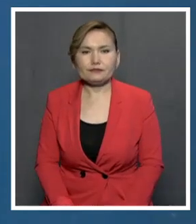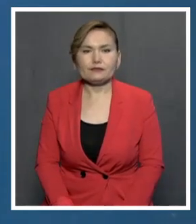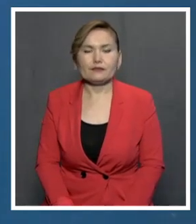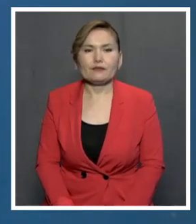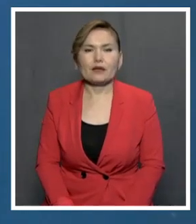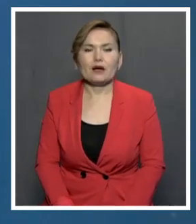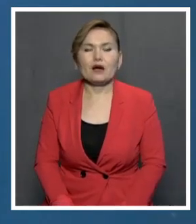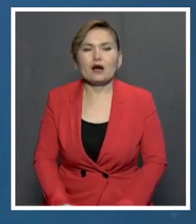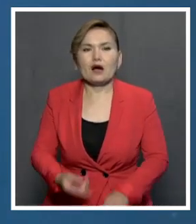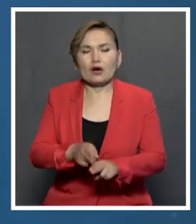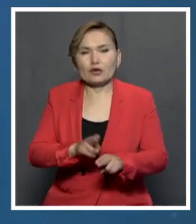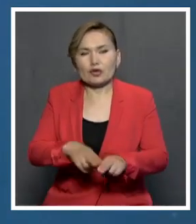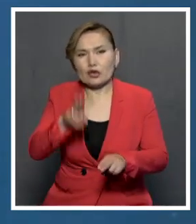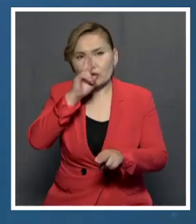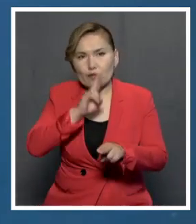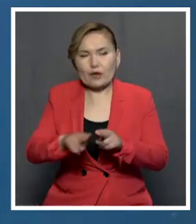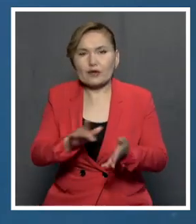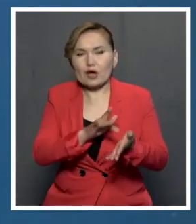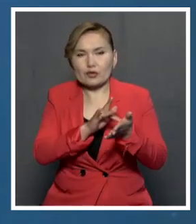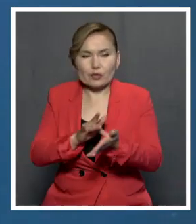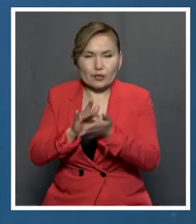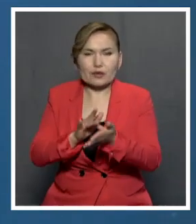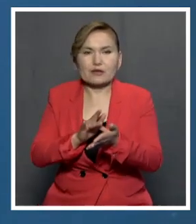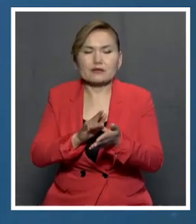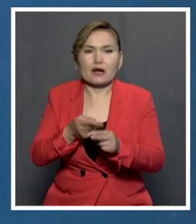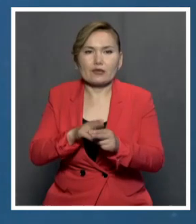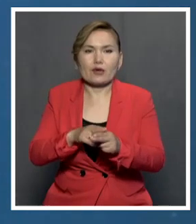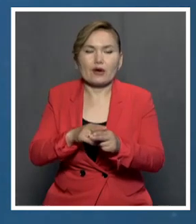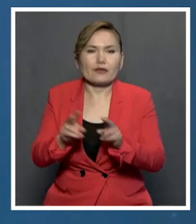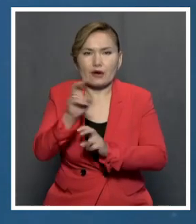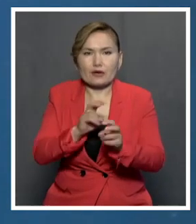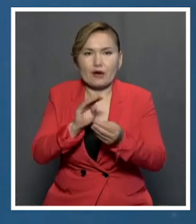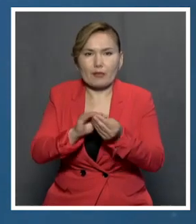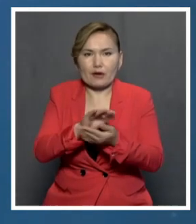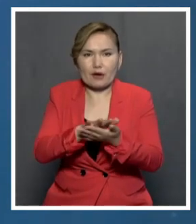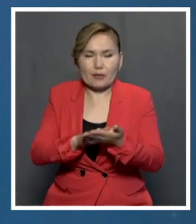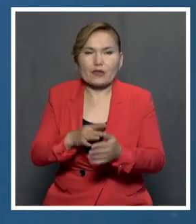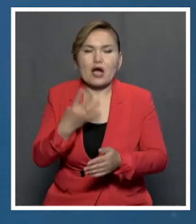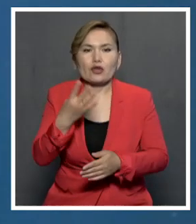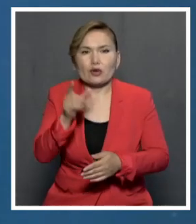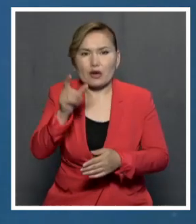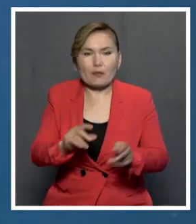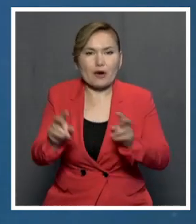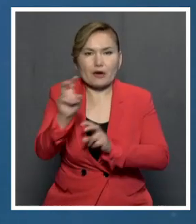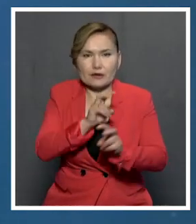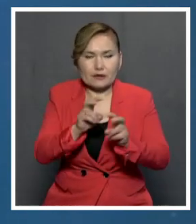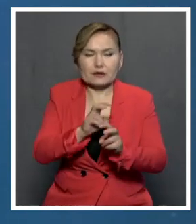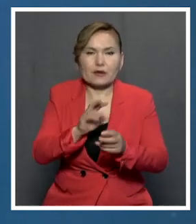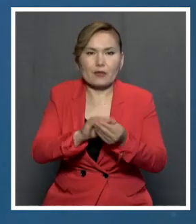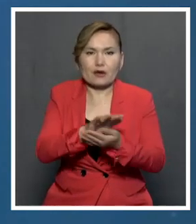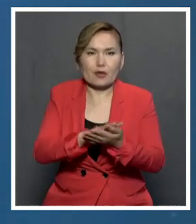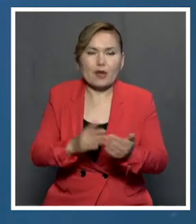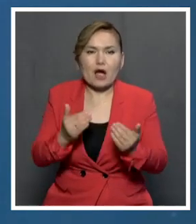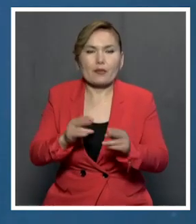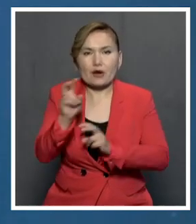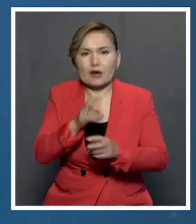Жоғалған туристер тақырыбына қайта оралса, құтқарушылар қазір туристердің айтуы бойынша қалған 4 адамды іздестіріп жатыр. Бүгін